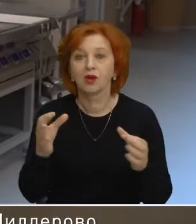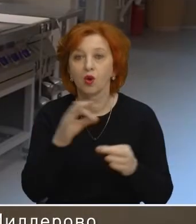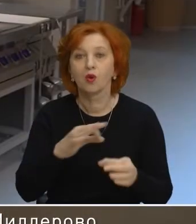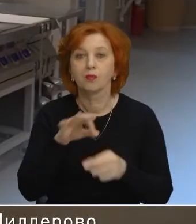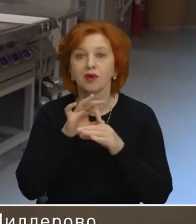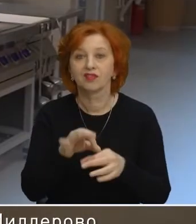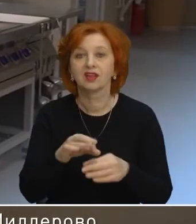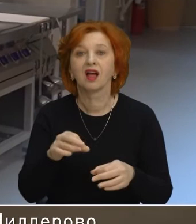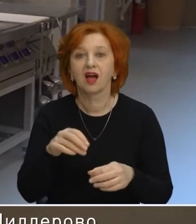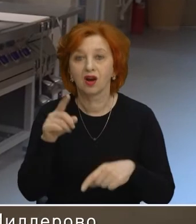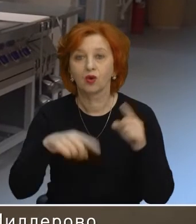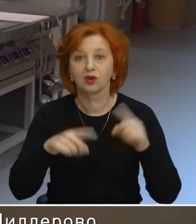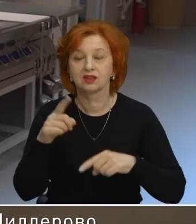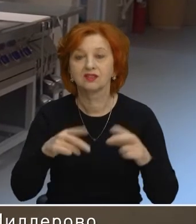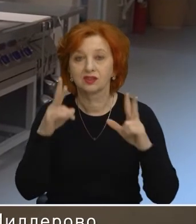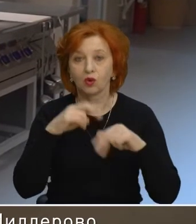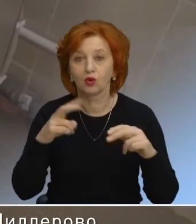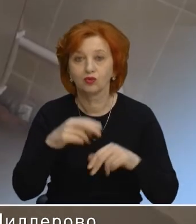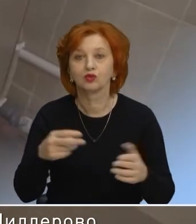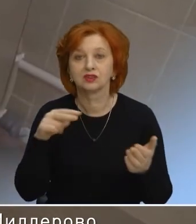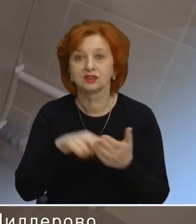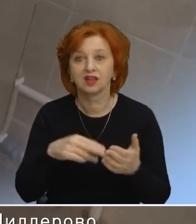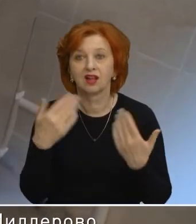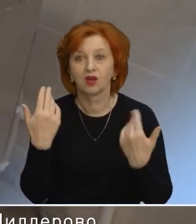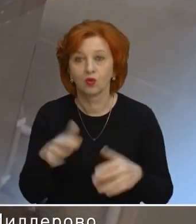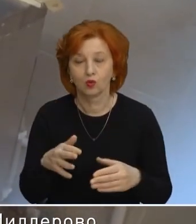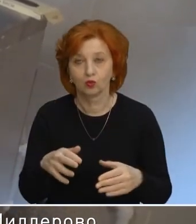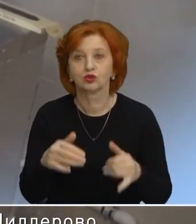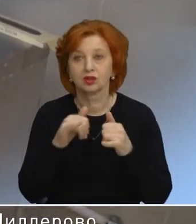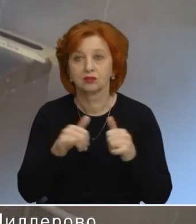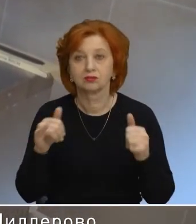родительского контроля можно увидеть на сайтах учебных заведений в разделе «Горячее питание».